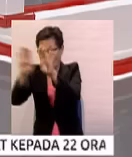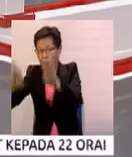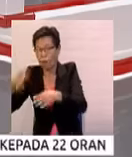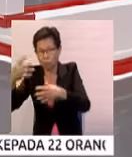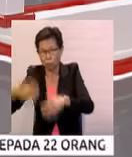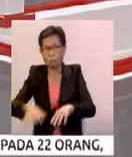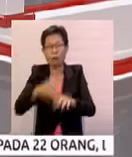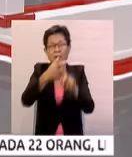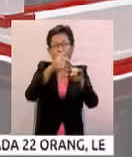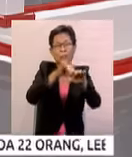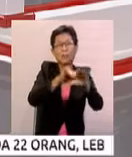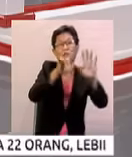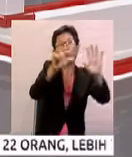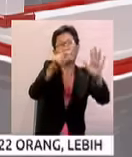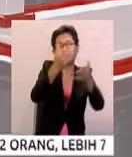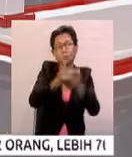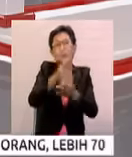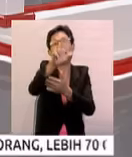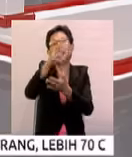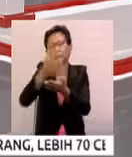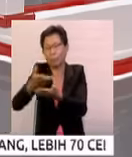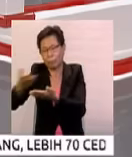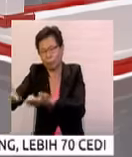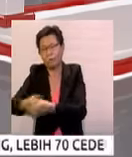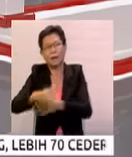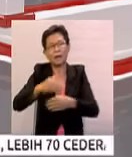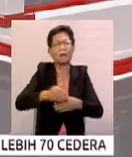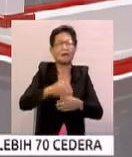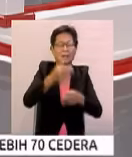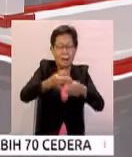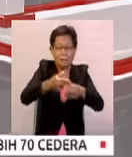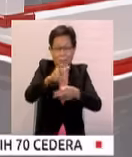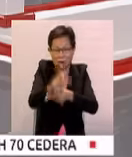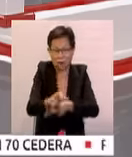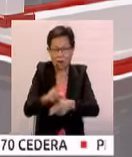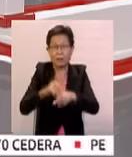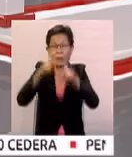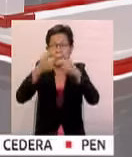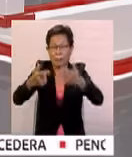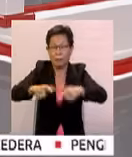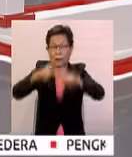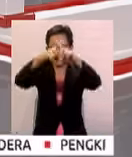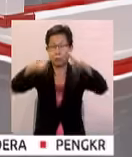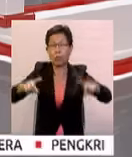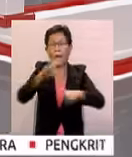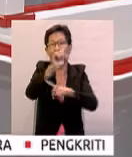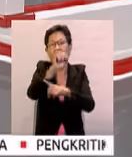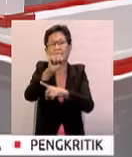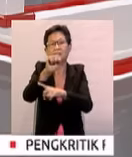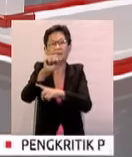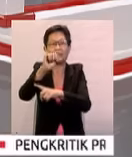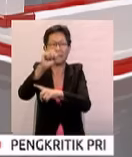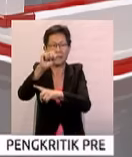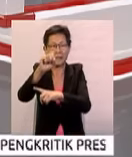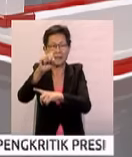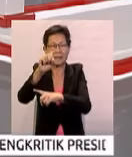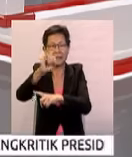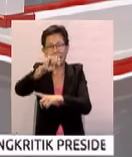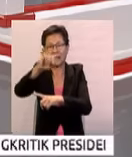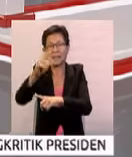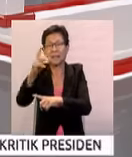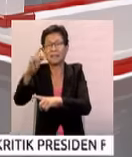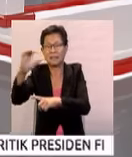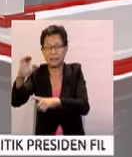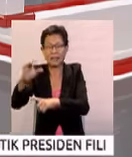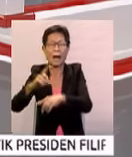7 borang yang telah pun dibeli. Proses penamaan calon akan berlangsung di Dewan Serbaguna SJKC Bandar Sri Sendayan. Butirannya